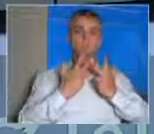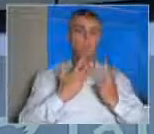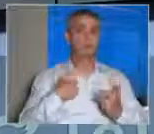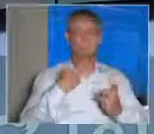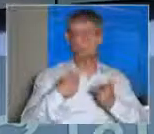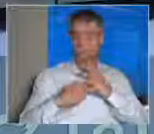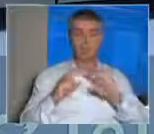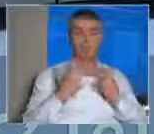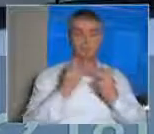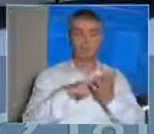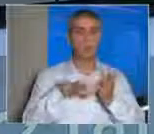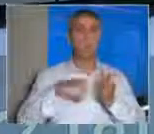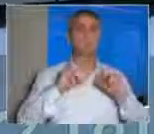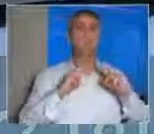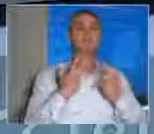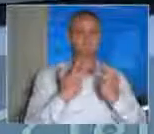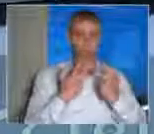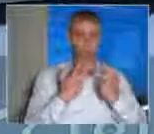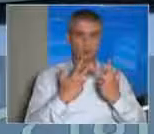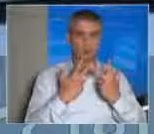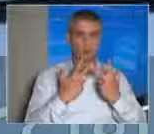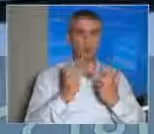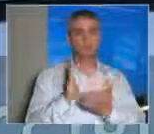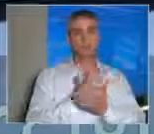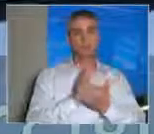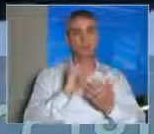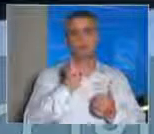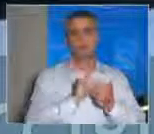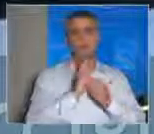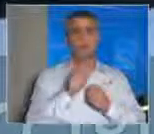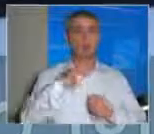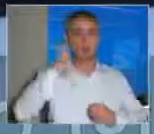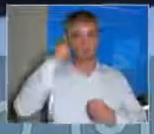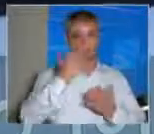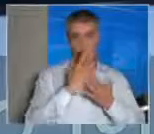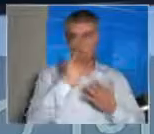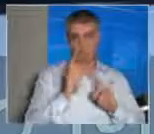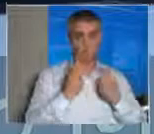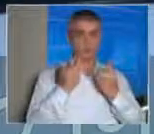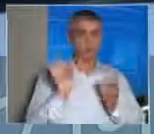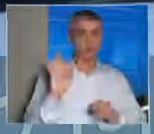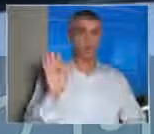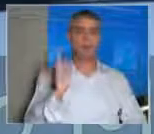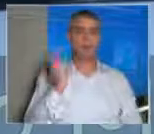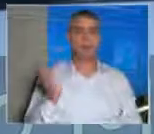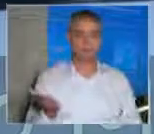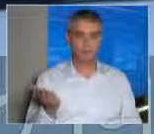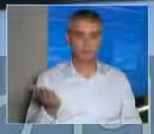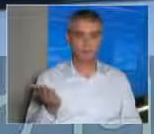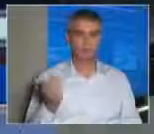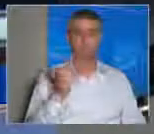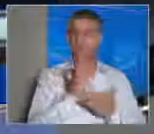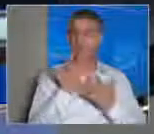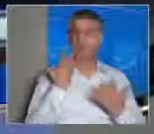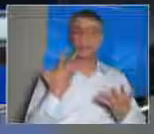חוזרת לציבור, כי הם נבחרי ציבור, יחליט כן או לא. אני חושבת שראינו את זה במקרה של בנימין נתניהו,